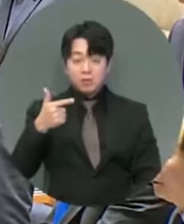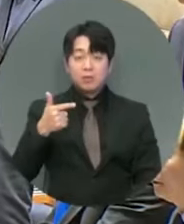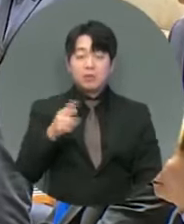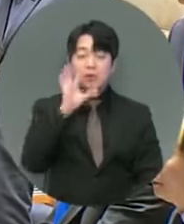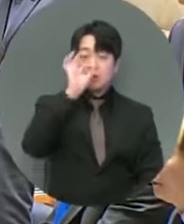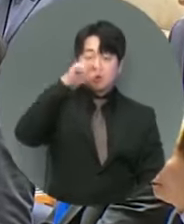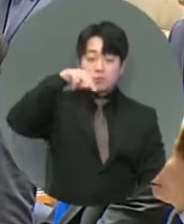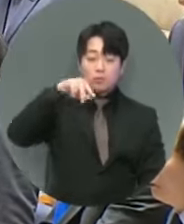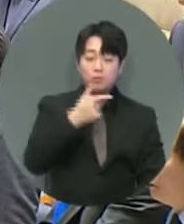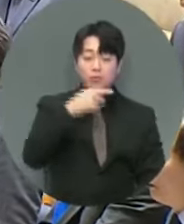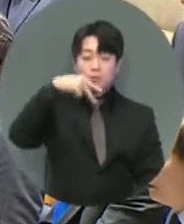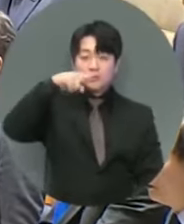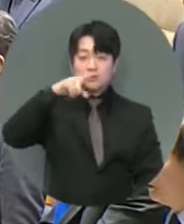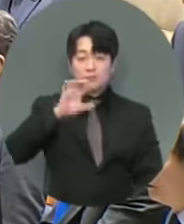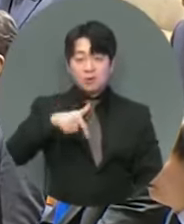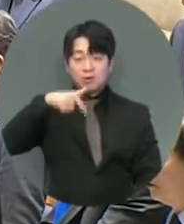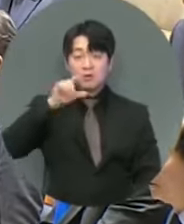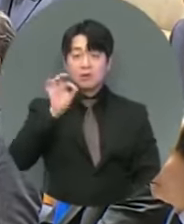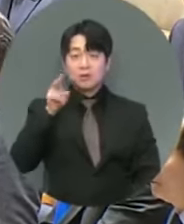윤영석 의원,